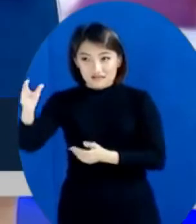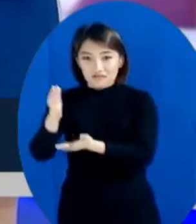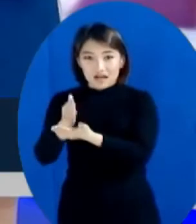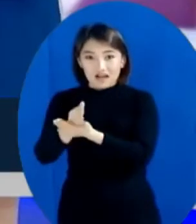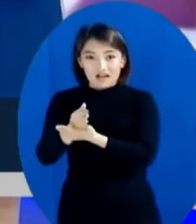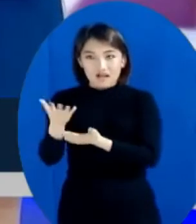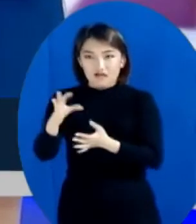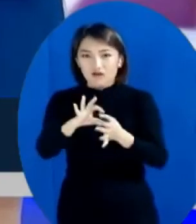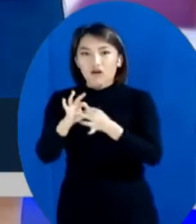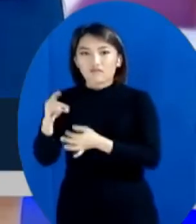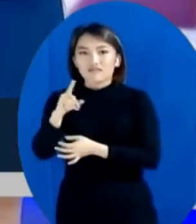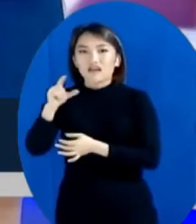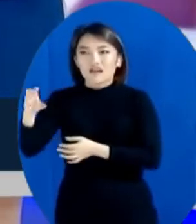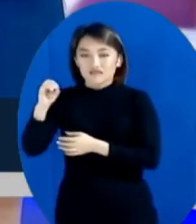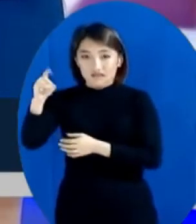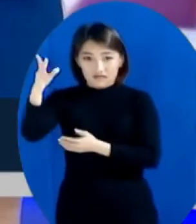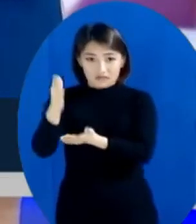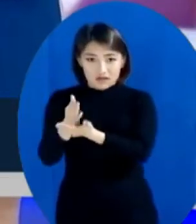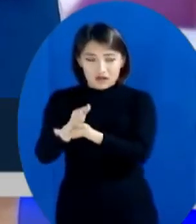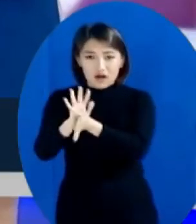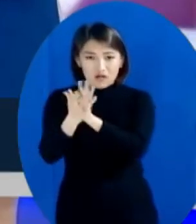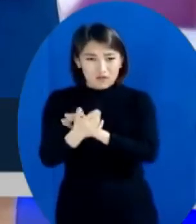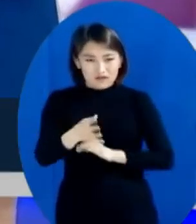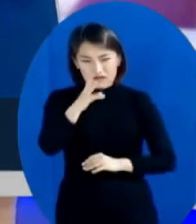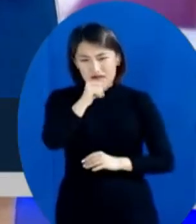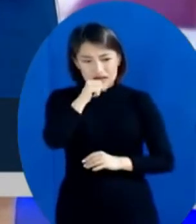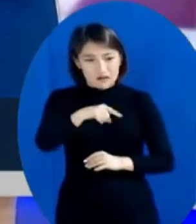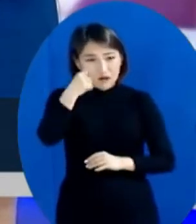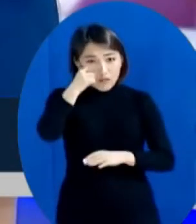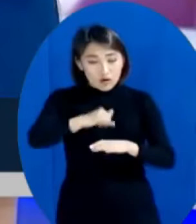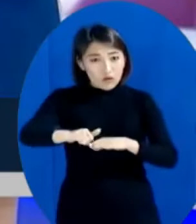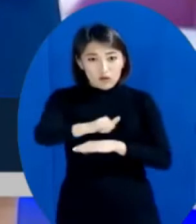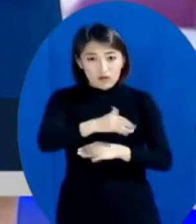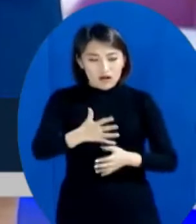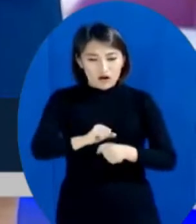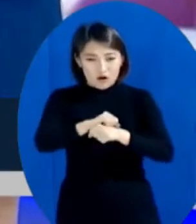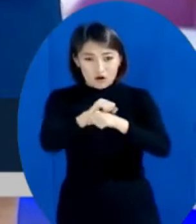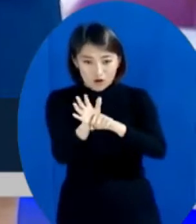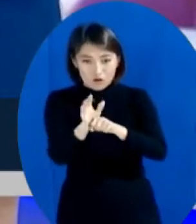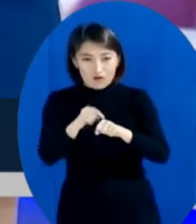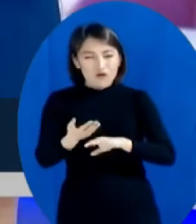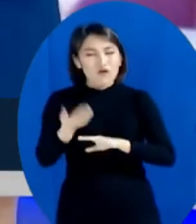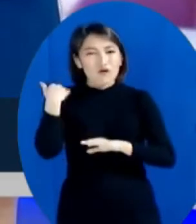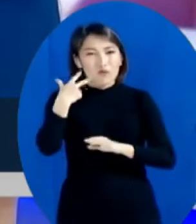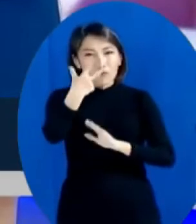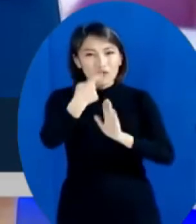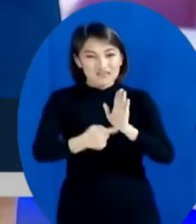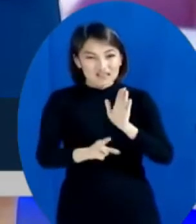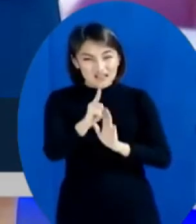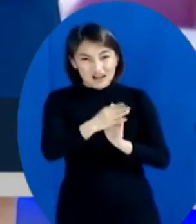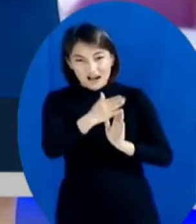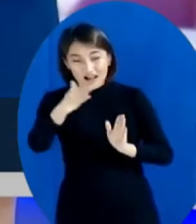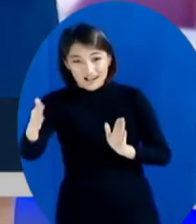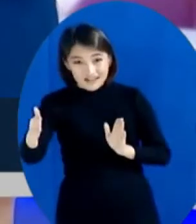учиртай. Гэтэл харамсалтай нь Монгол улсын хувьд энэ ковид одоо 3 сард анх гарсан тийм ээ? Ингээд